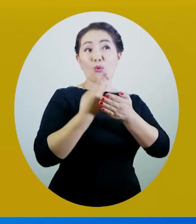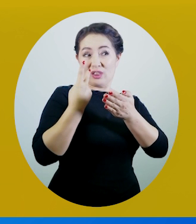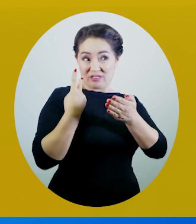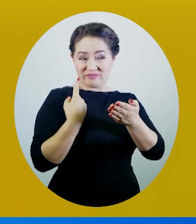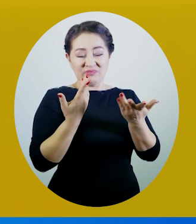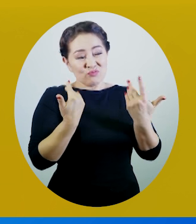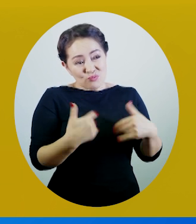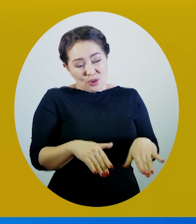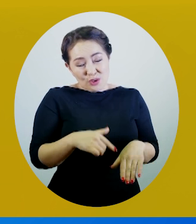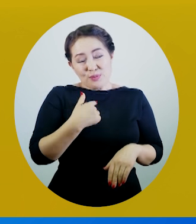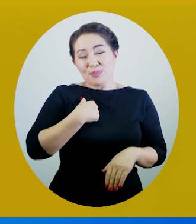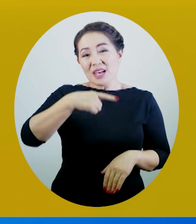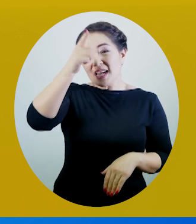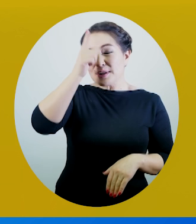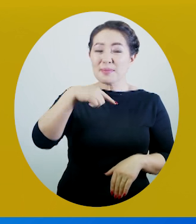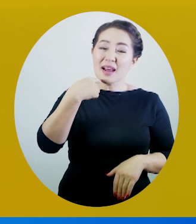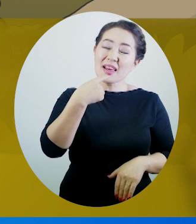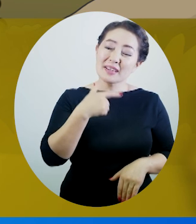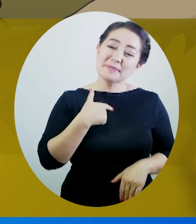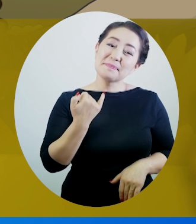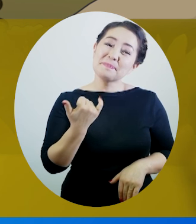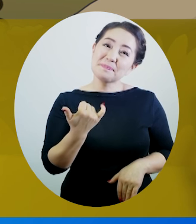du willst, dass ich auch Deutsch spreche?